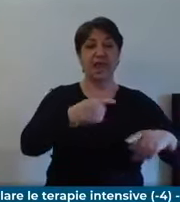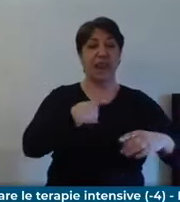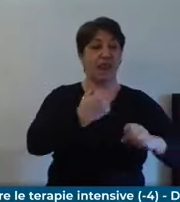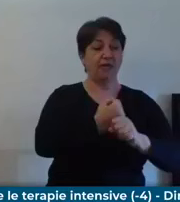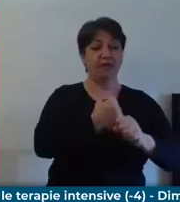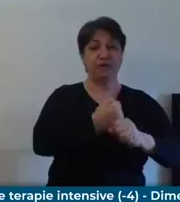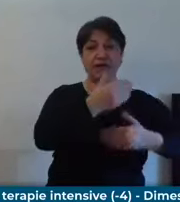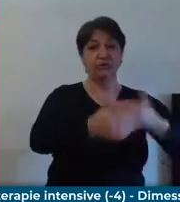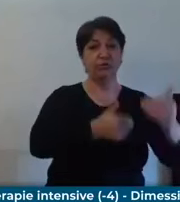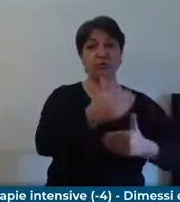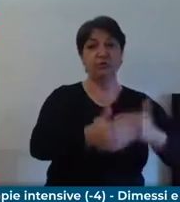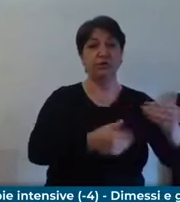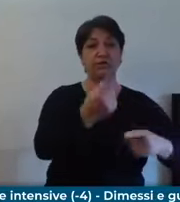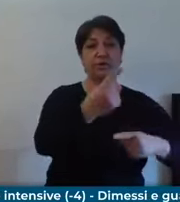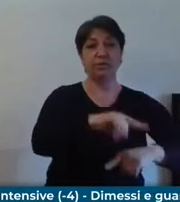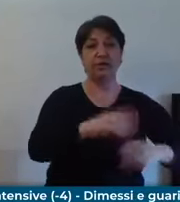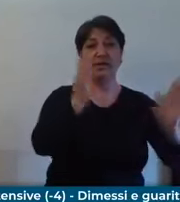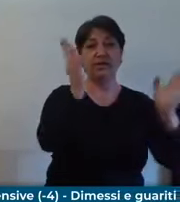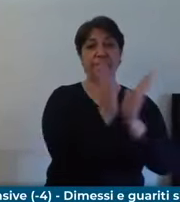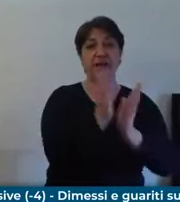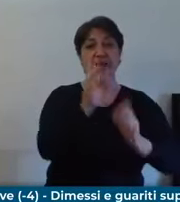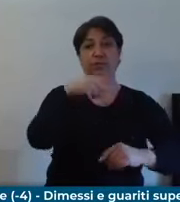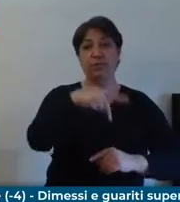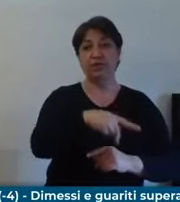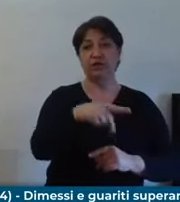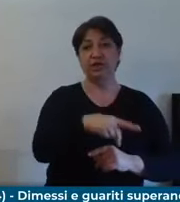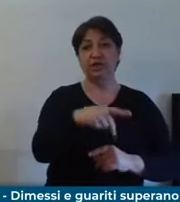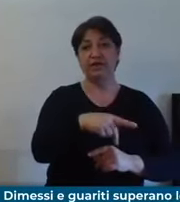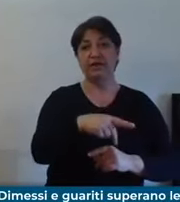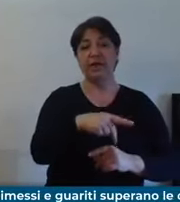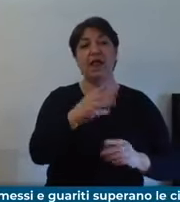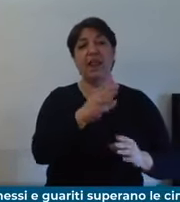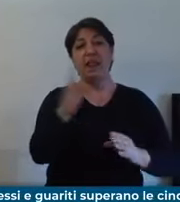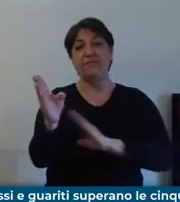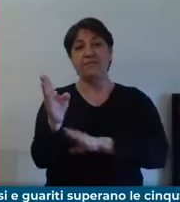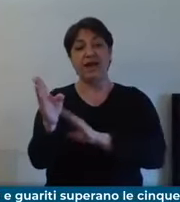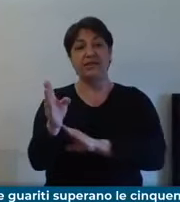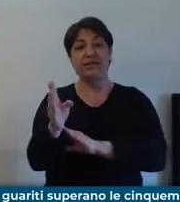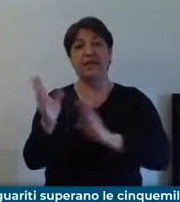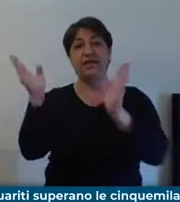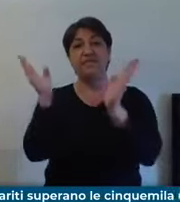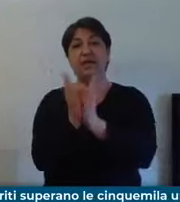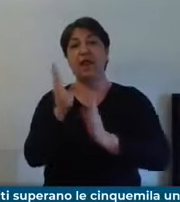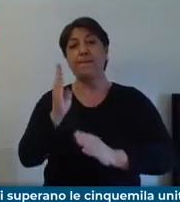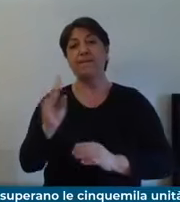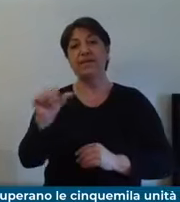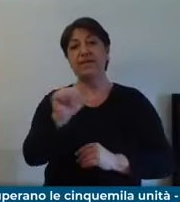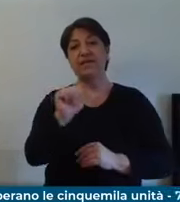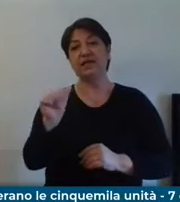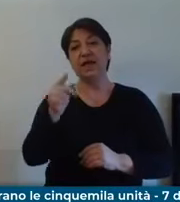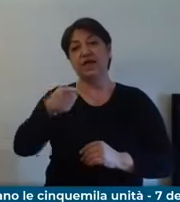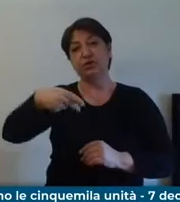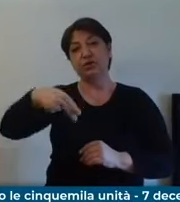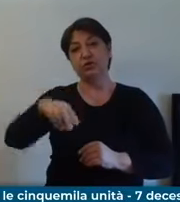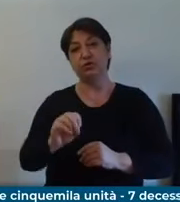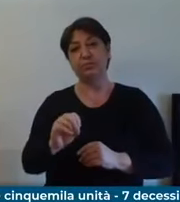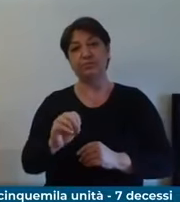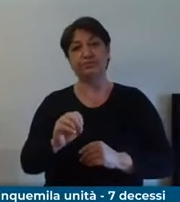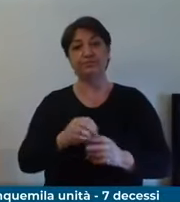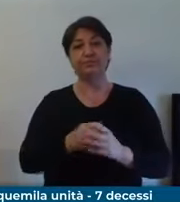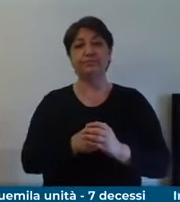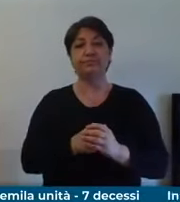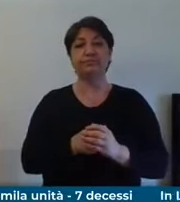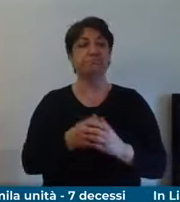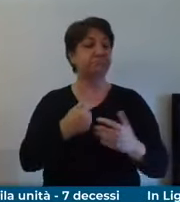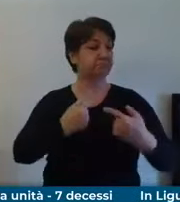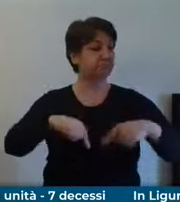quindi non mi ripeto. Ci aspetta un weekend, ancora una volta le raccomandazioni sono sempre le stesse